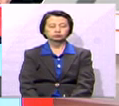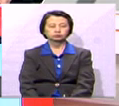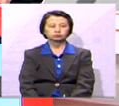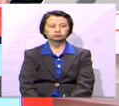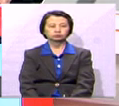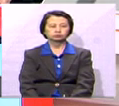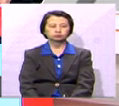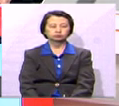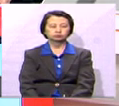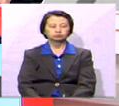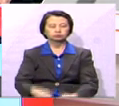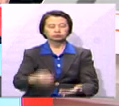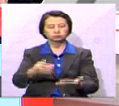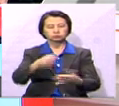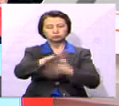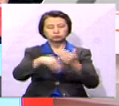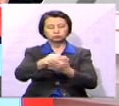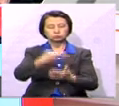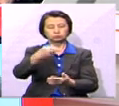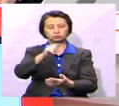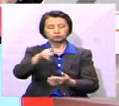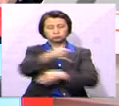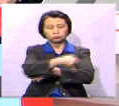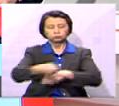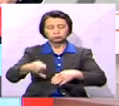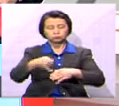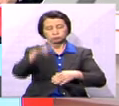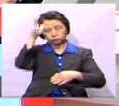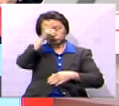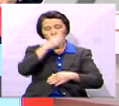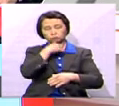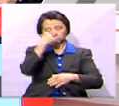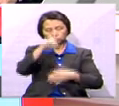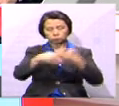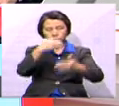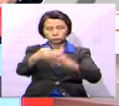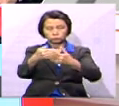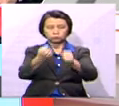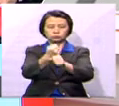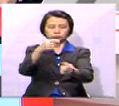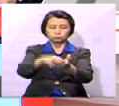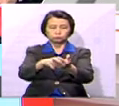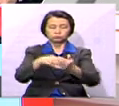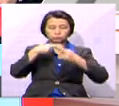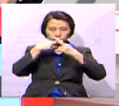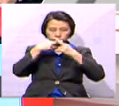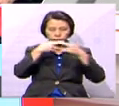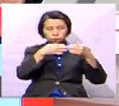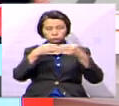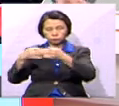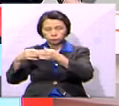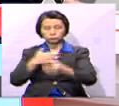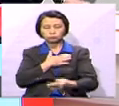10 perkara digariskan kerajaan Perak untuk terus memacu kecemerlangan negeri itu tahun ini. Antaranya kerahsiaan,